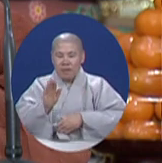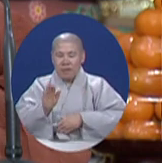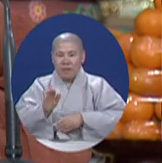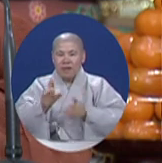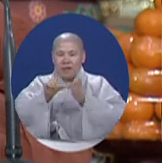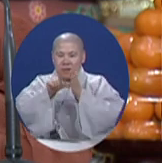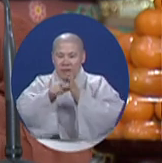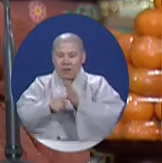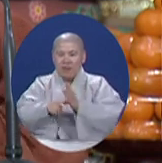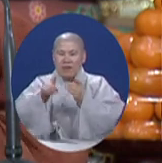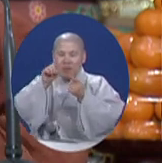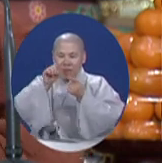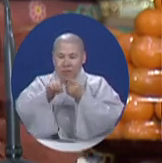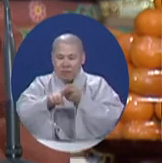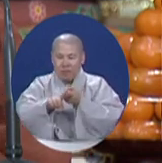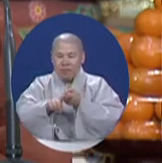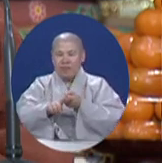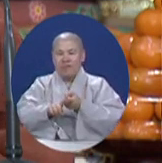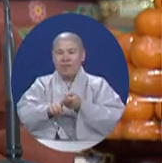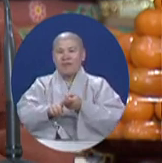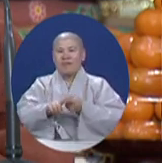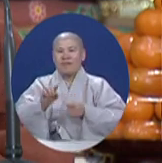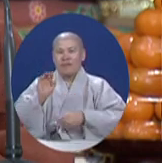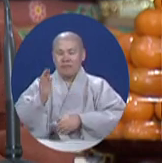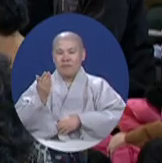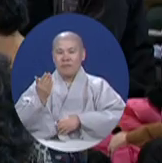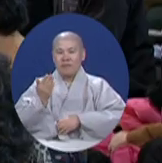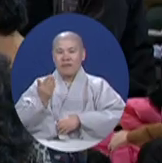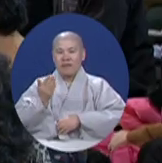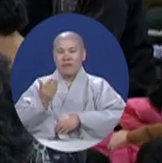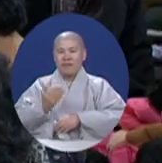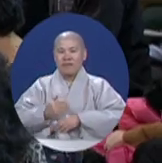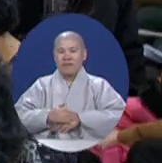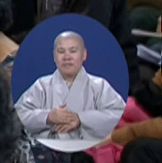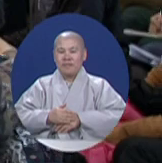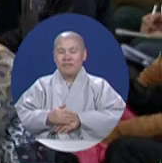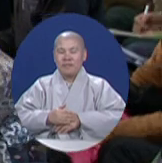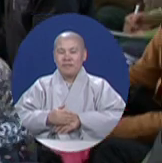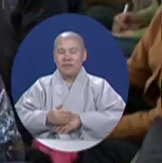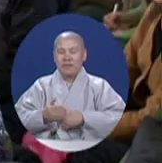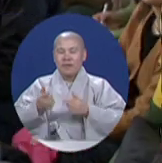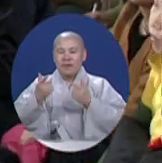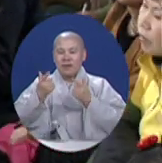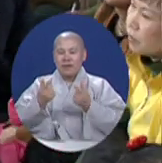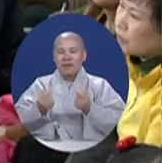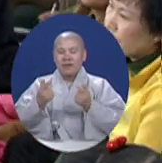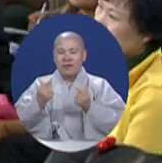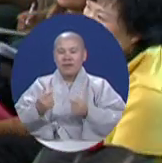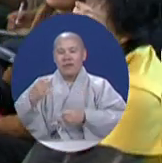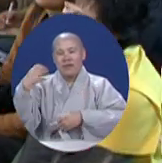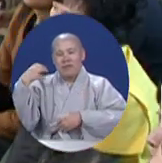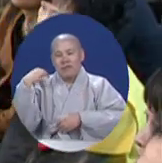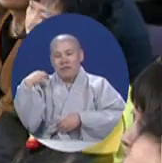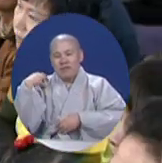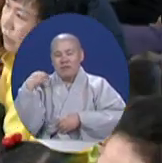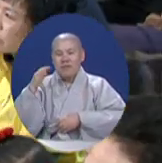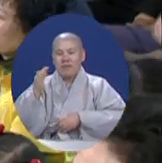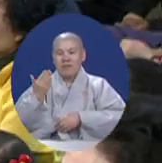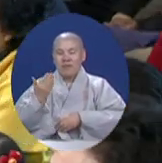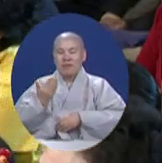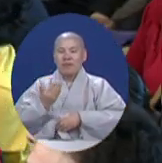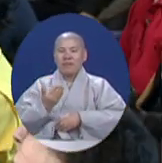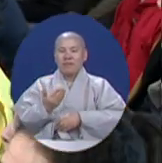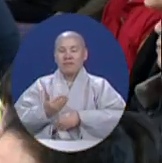그 시간에 딱 맞춰서 돼야 돼요. 이게 소임입니다. 그렇게 이제 구성이